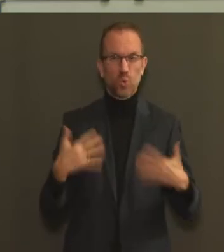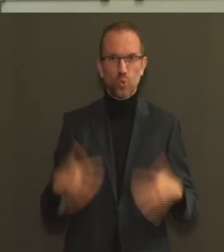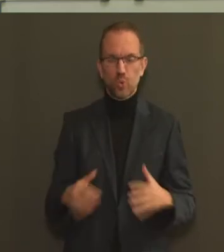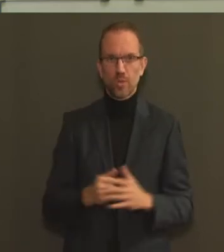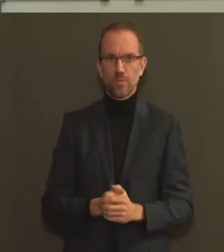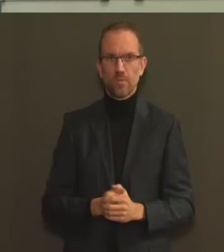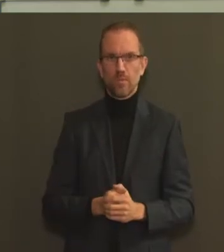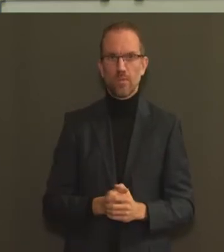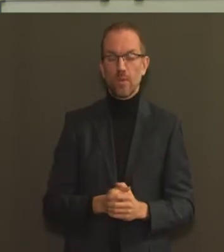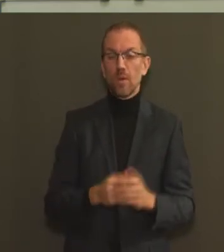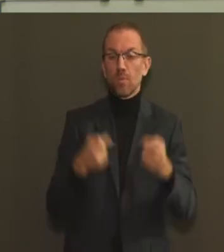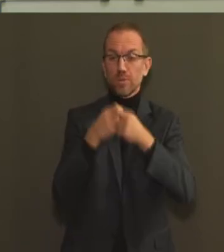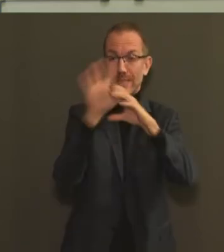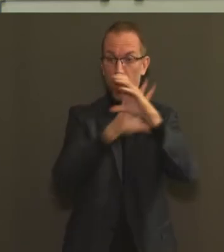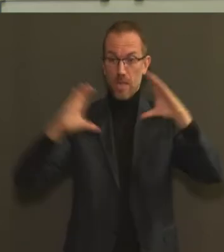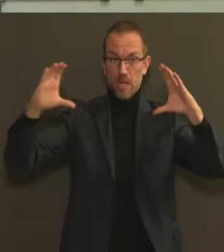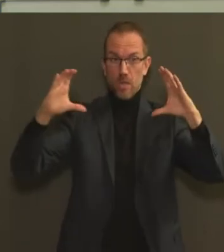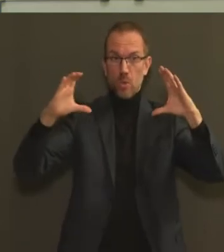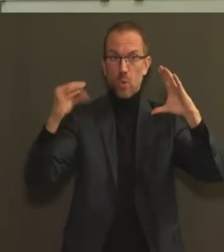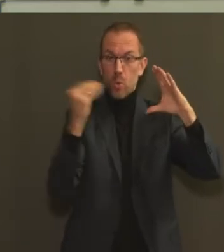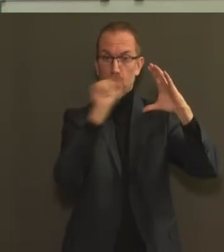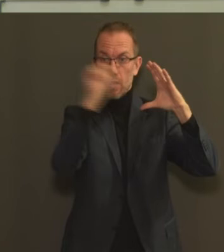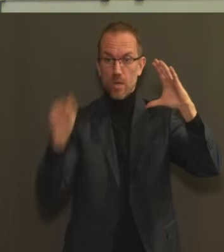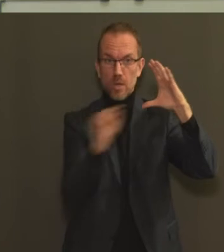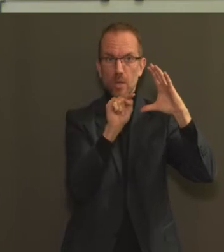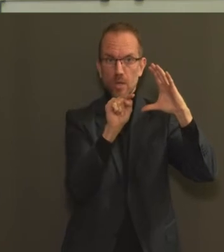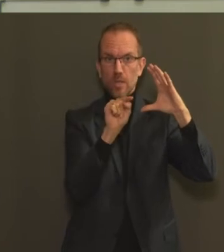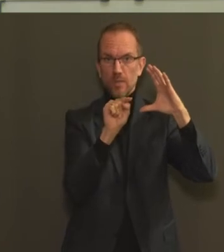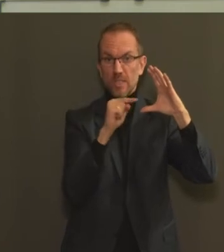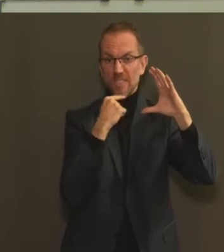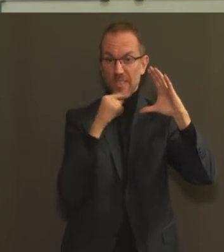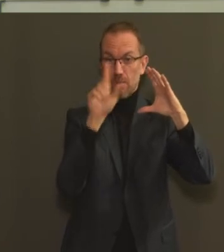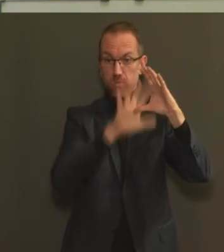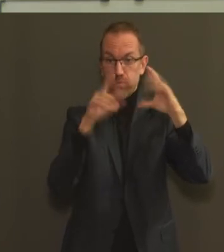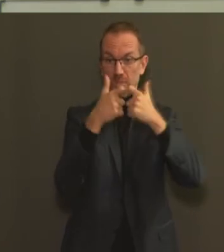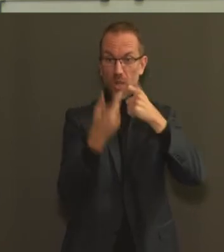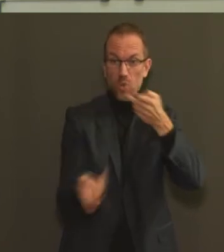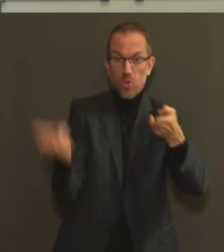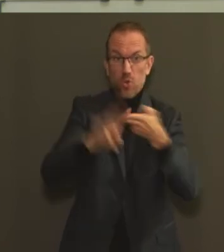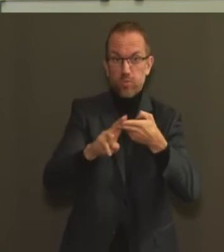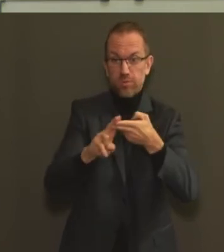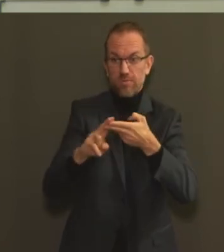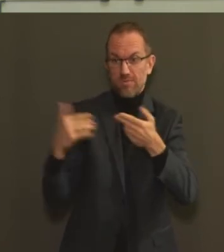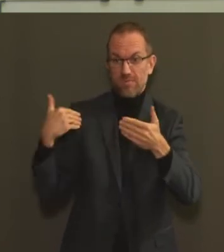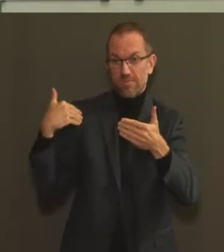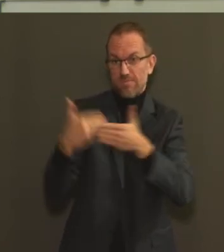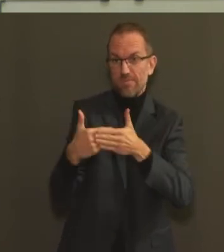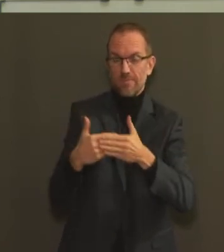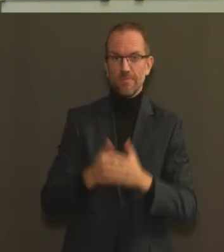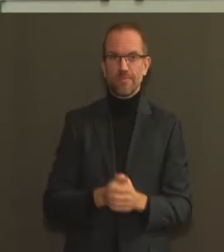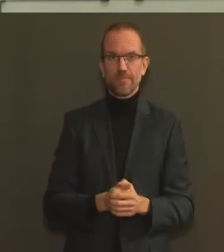ceci constitue pratiquement un doublement des chiffres sur une base hebdomadaire. À